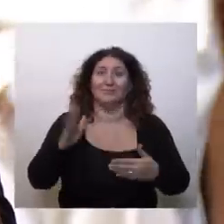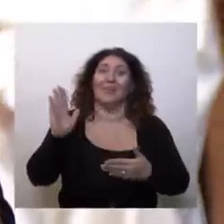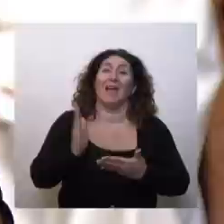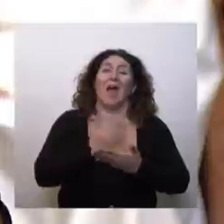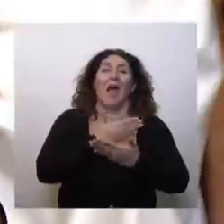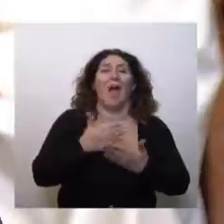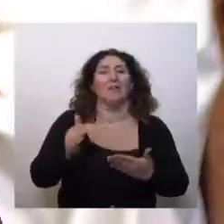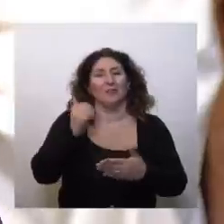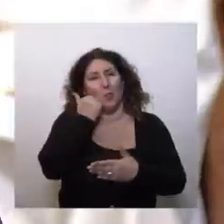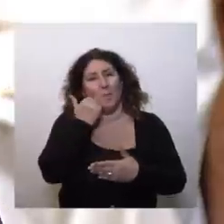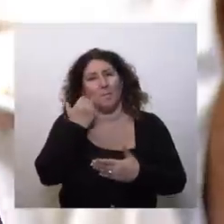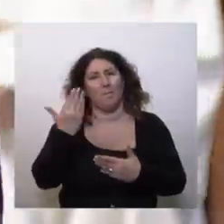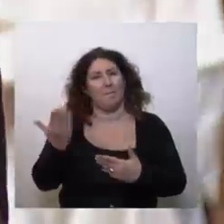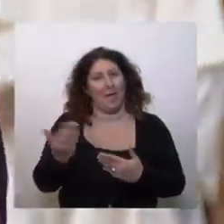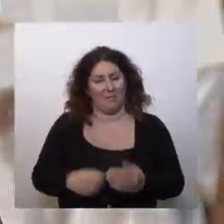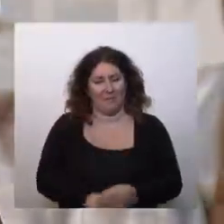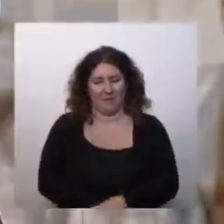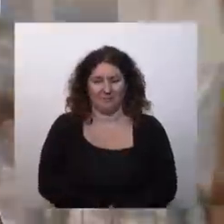Madre.